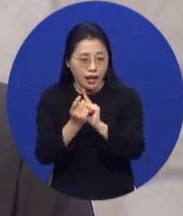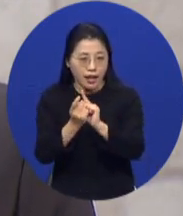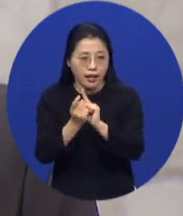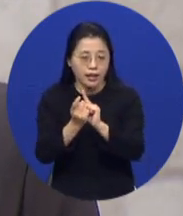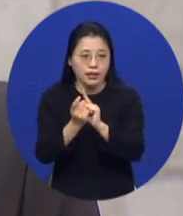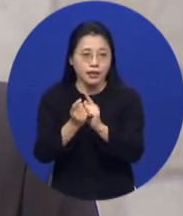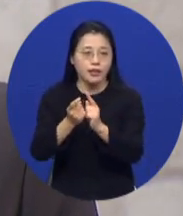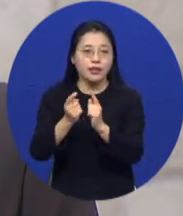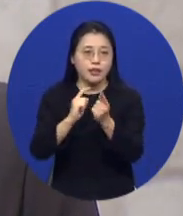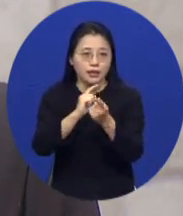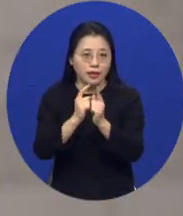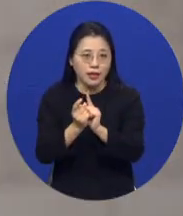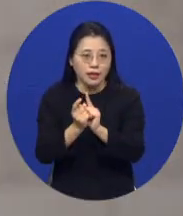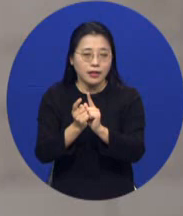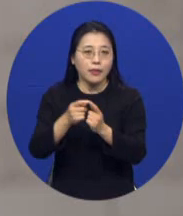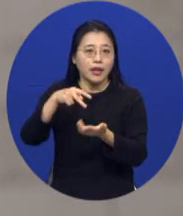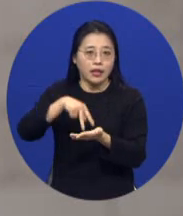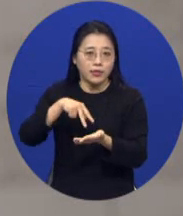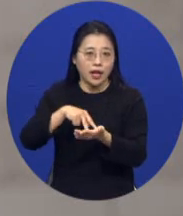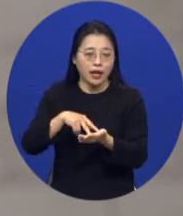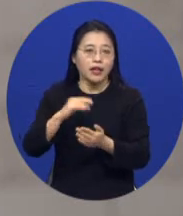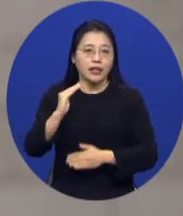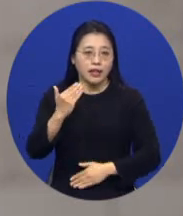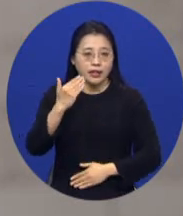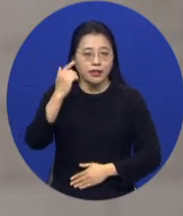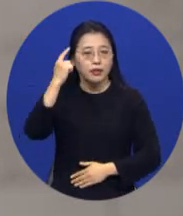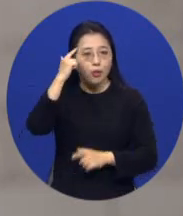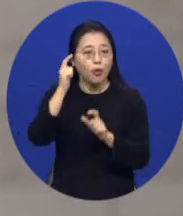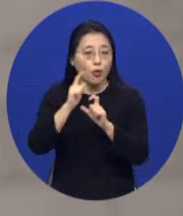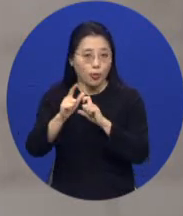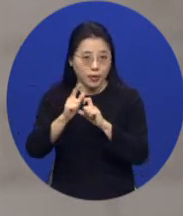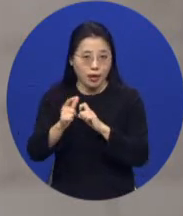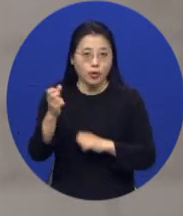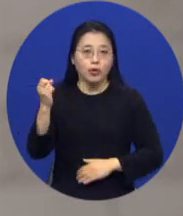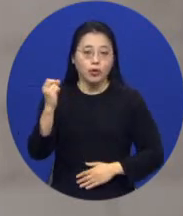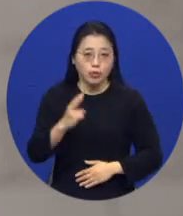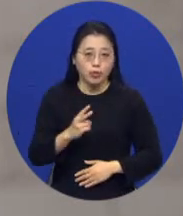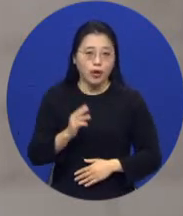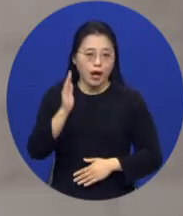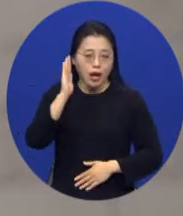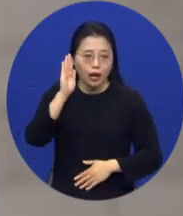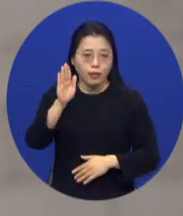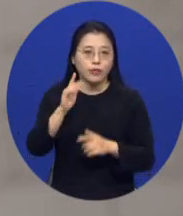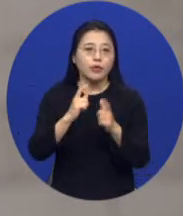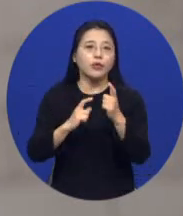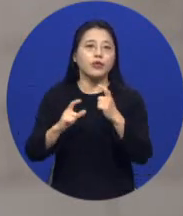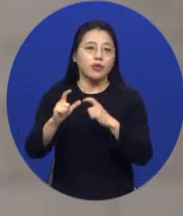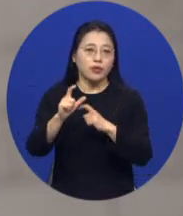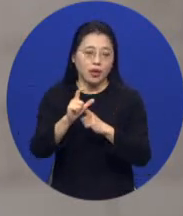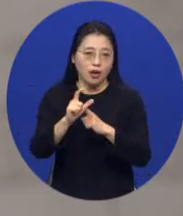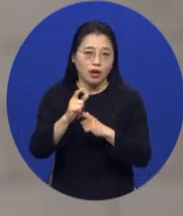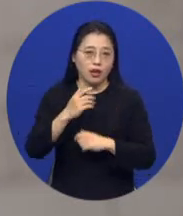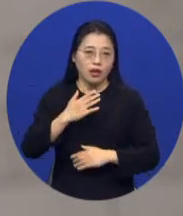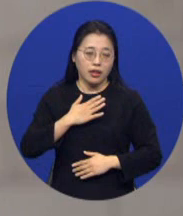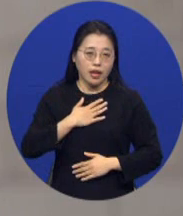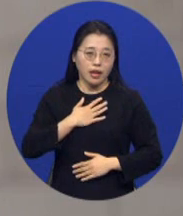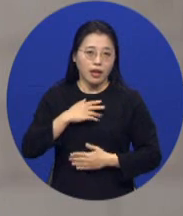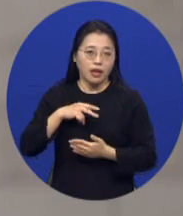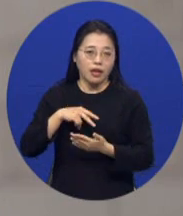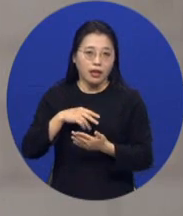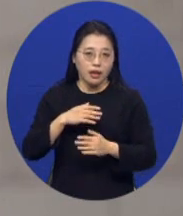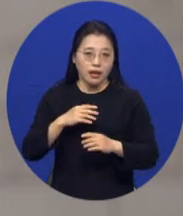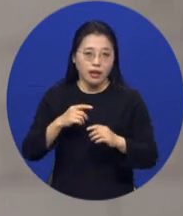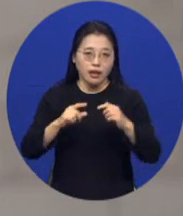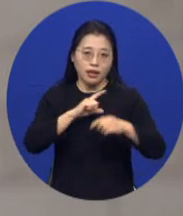분명하게 성찰하고 정의당이 앞으로 나아가야 될 제3당의 위상을 정확하게 되찾는 방안들을 지금 찾아